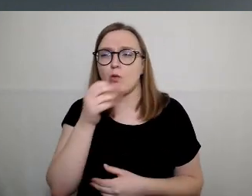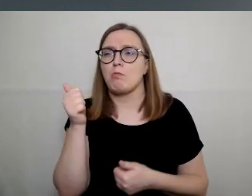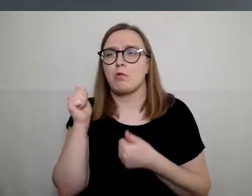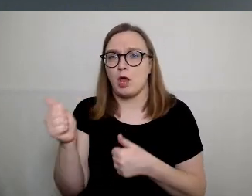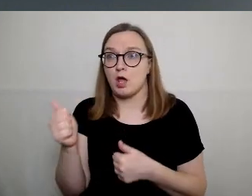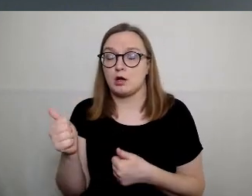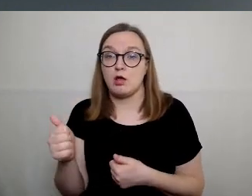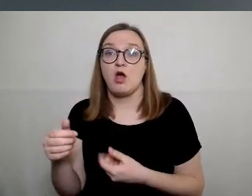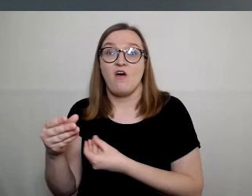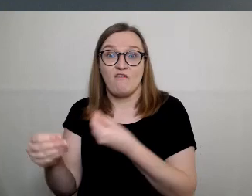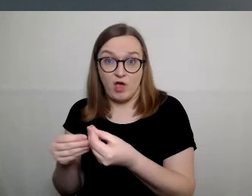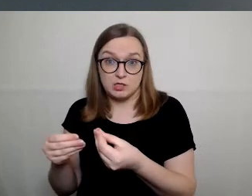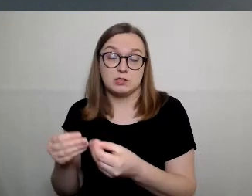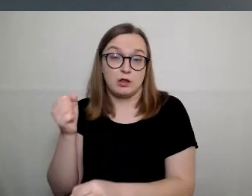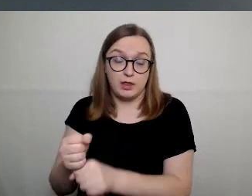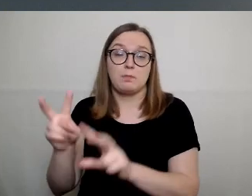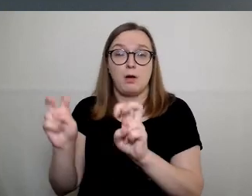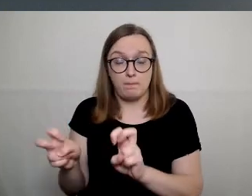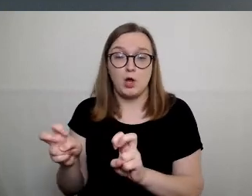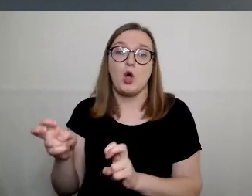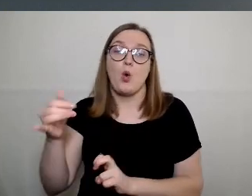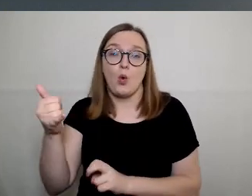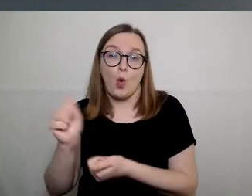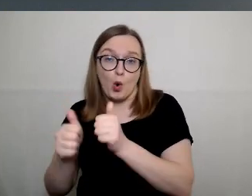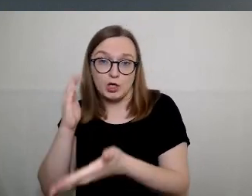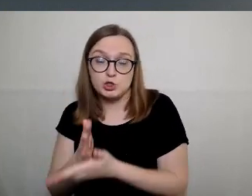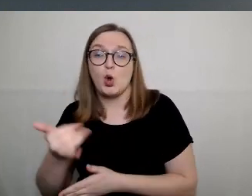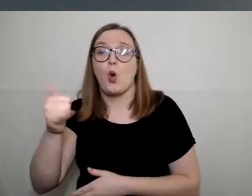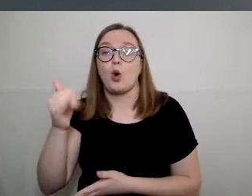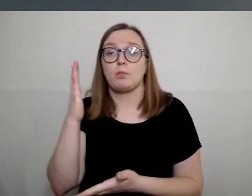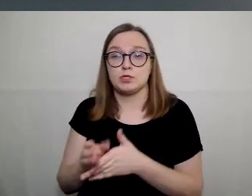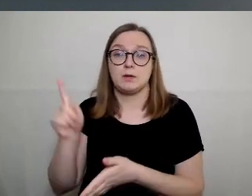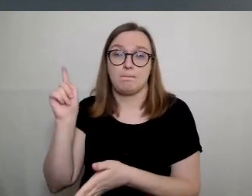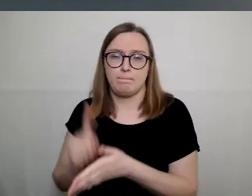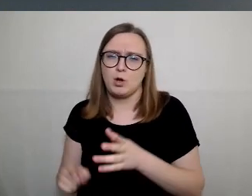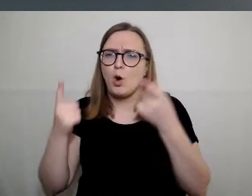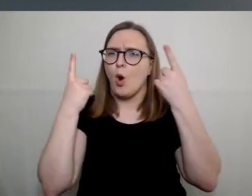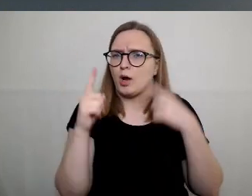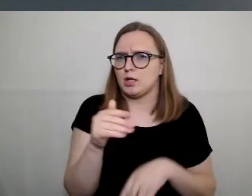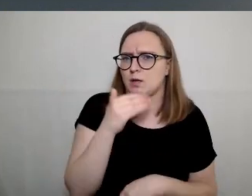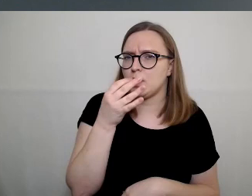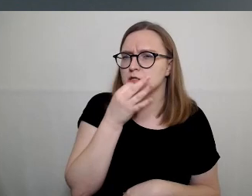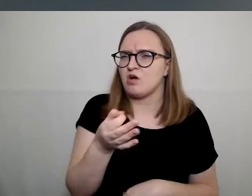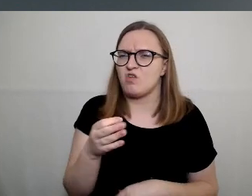ir yra kokybė ir yra pigiau. Kiti sako, mes esam nusvilę nuo verslo. Verslas visada žiūri, kaip žmonės